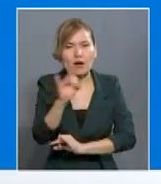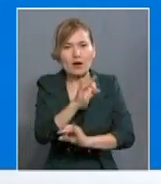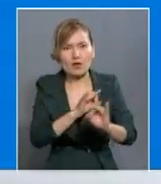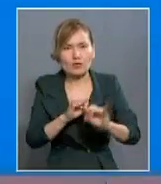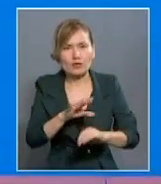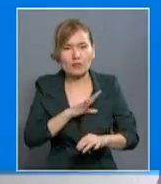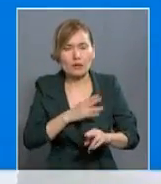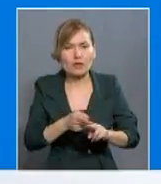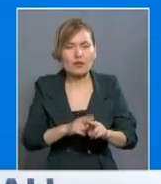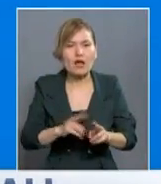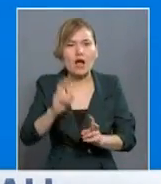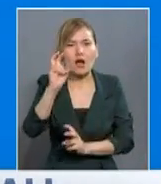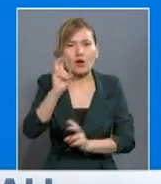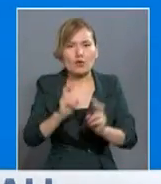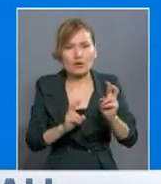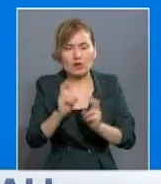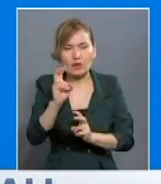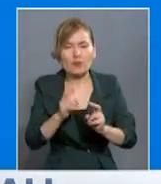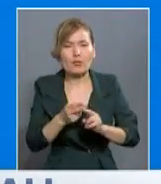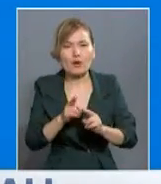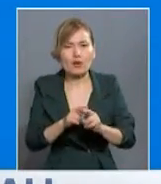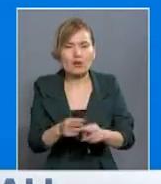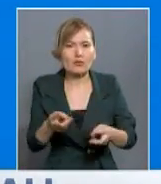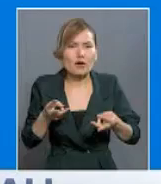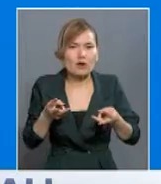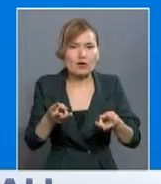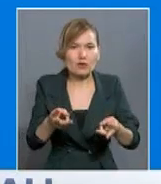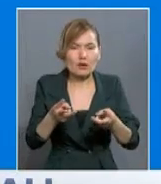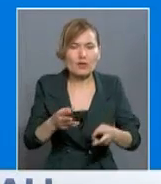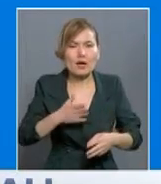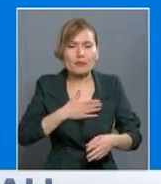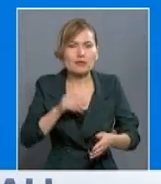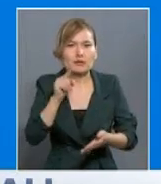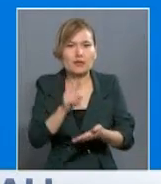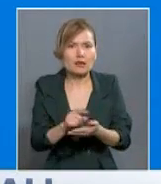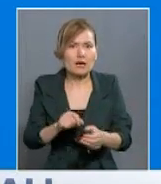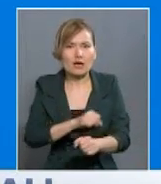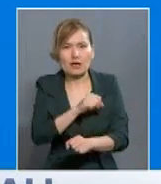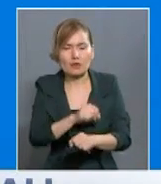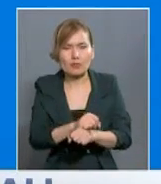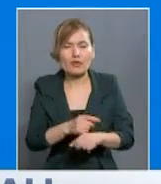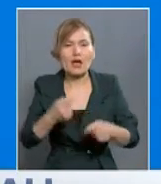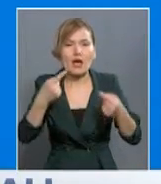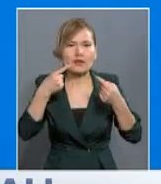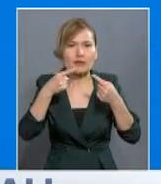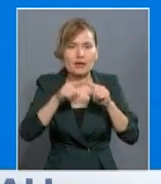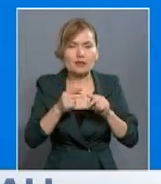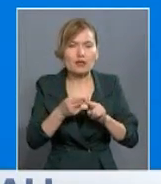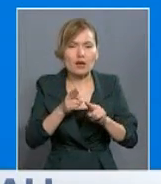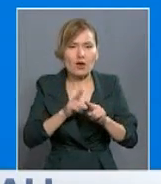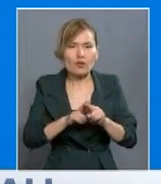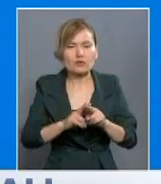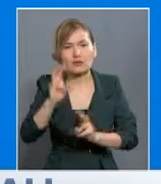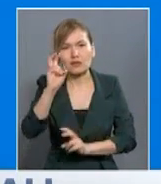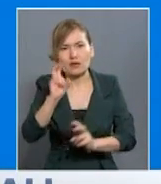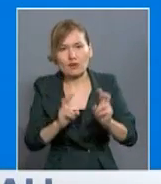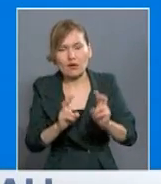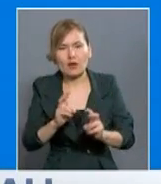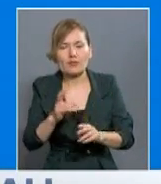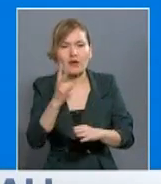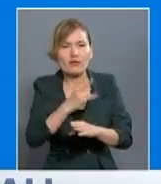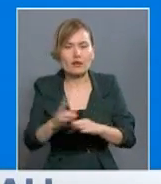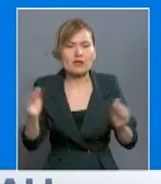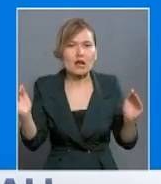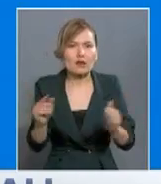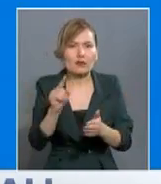Жылту қазандықтарында көмірдің орнына басқа отынды пайдалану амалдарын қарастырамыз. Техниканың түтінін азайтуға күш саламыз. Мен де көк